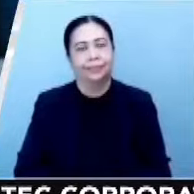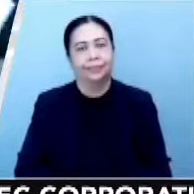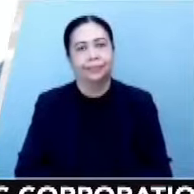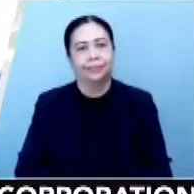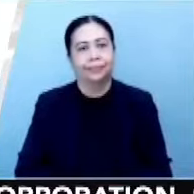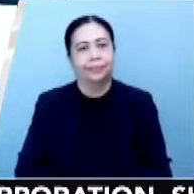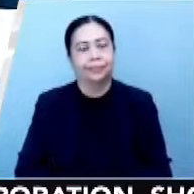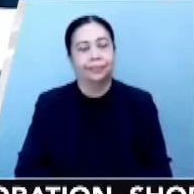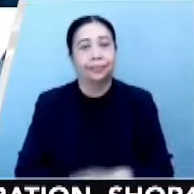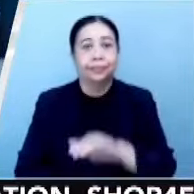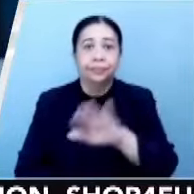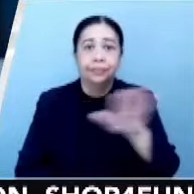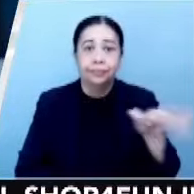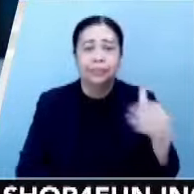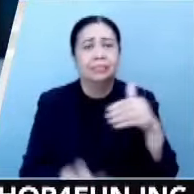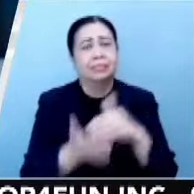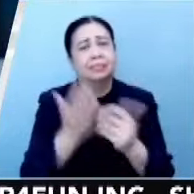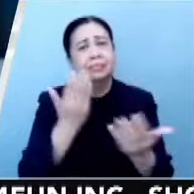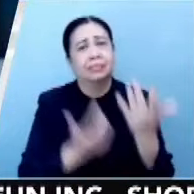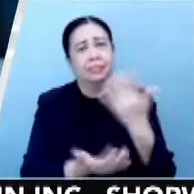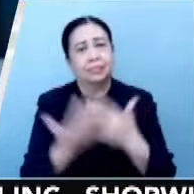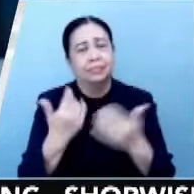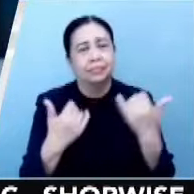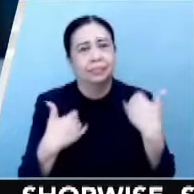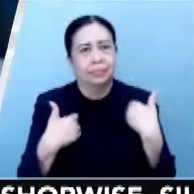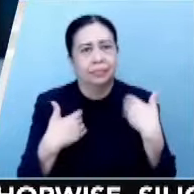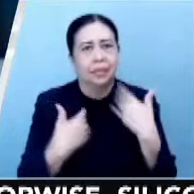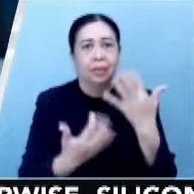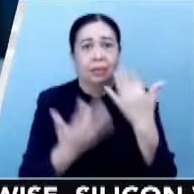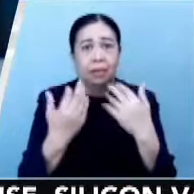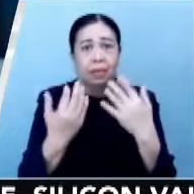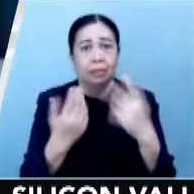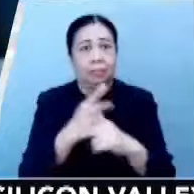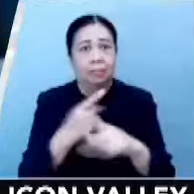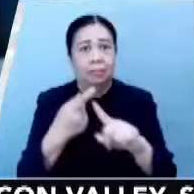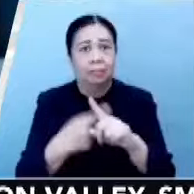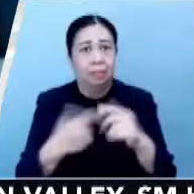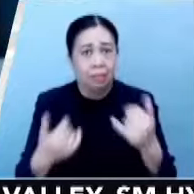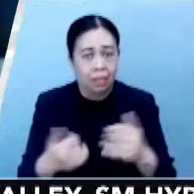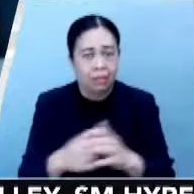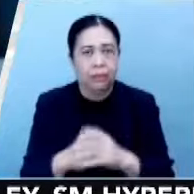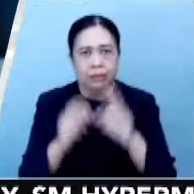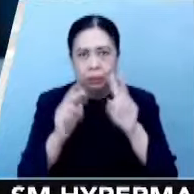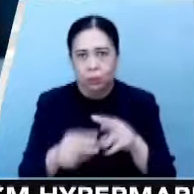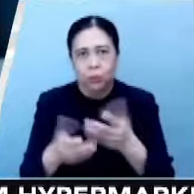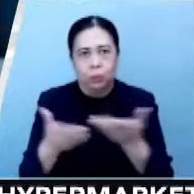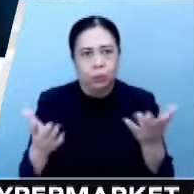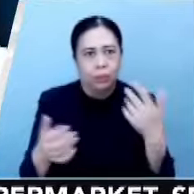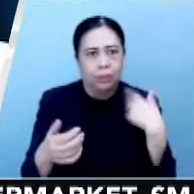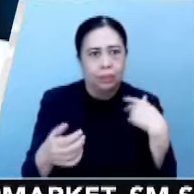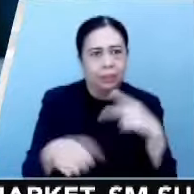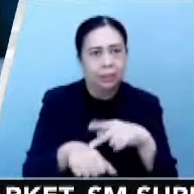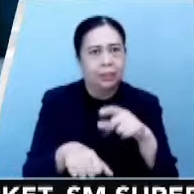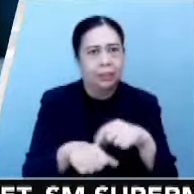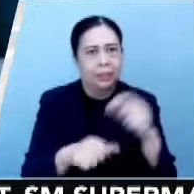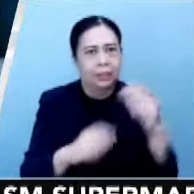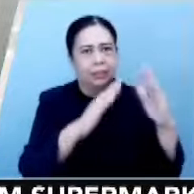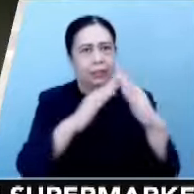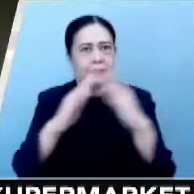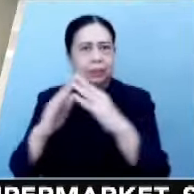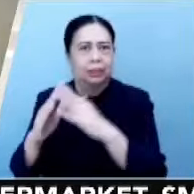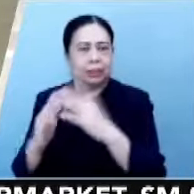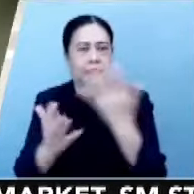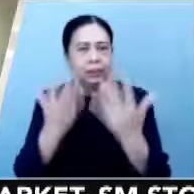Mga kapuso, sunog na naman. Ngayon pa man ding Fire Prevention Month. Isang residential area sa Parañaque City ang nasunog kanina. Nabalot